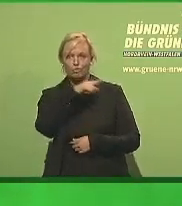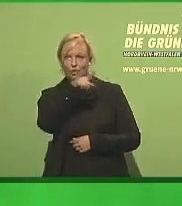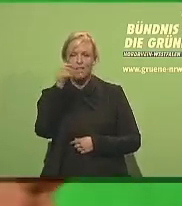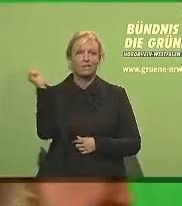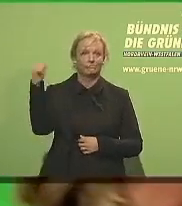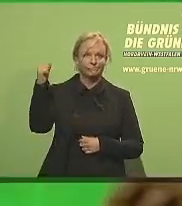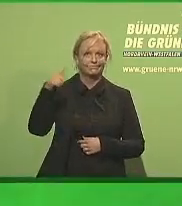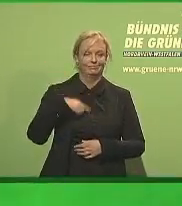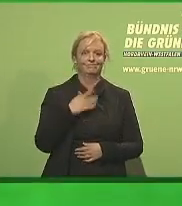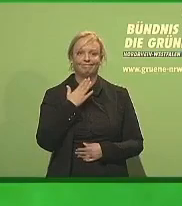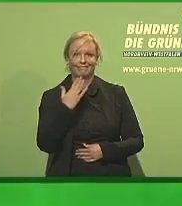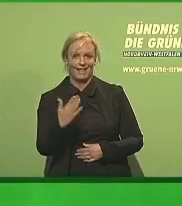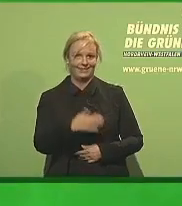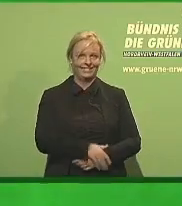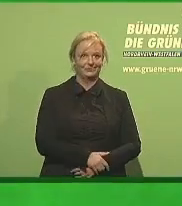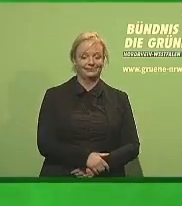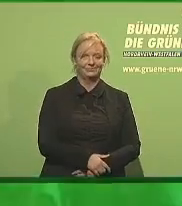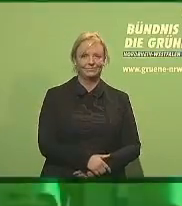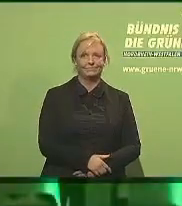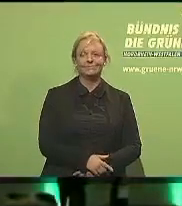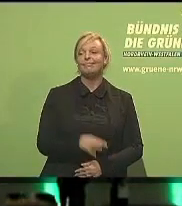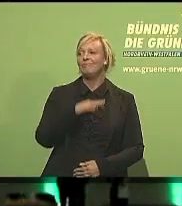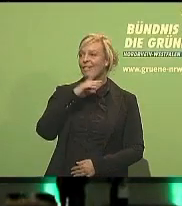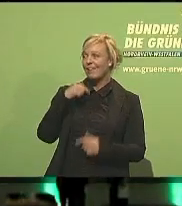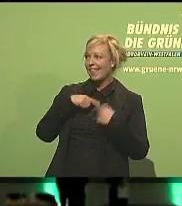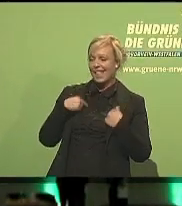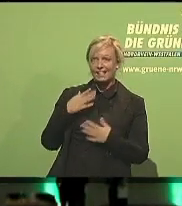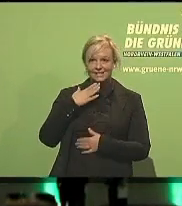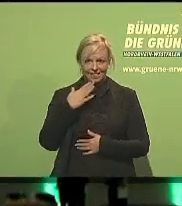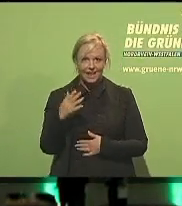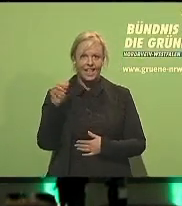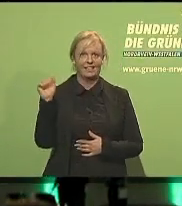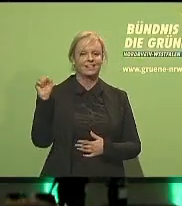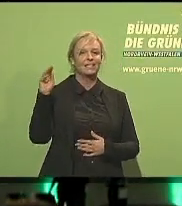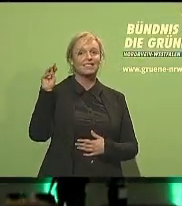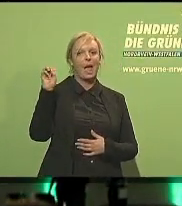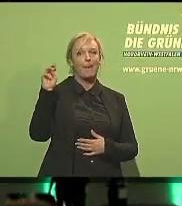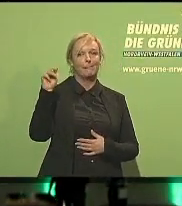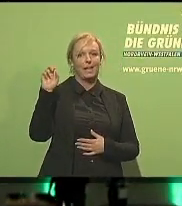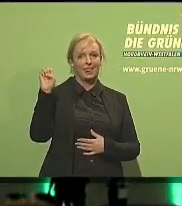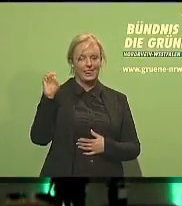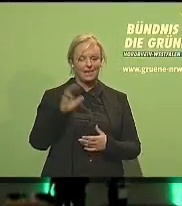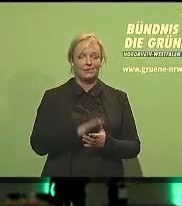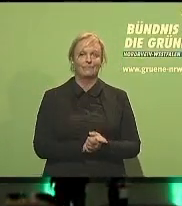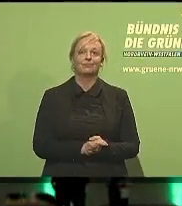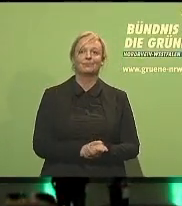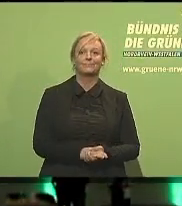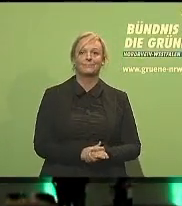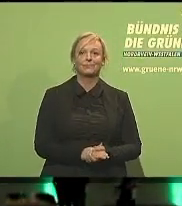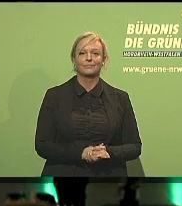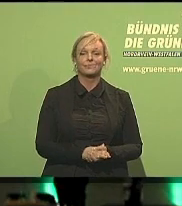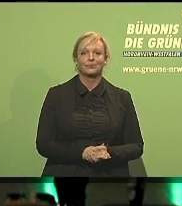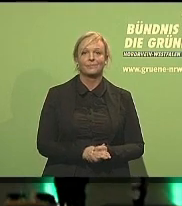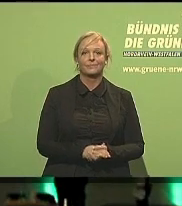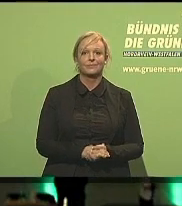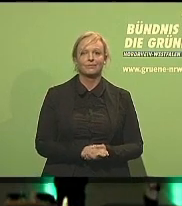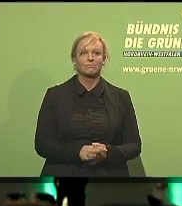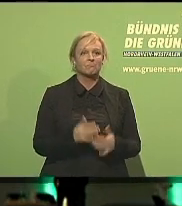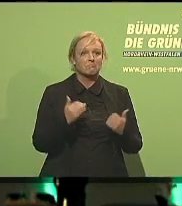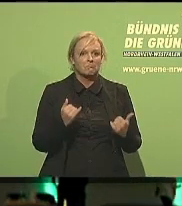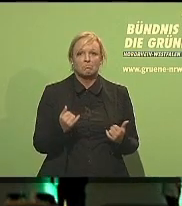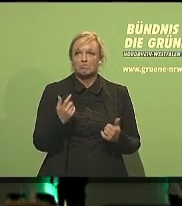euch. Vielen herzlichen Dank, Sabine. Und jetzt, da ich keine